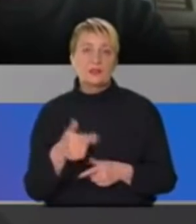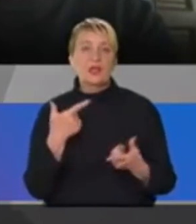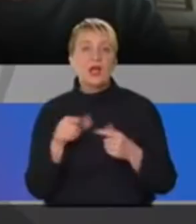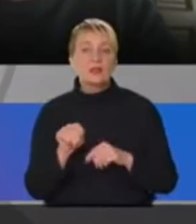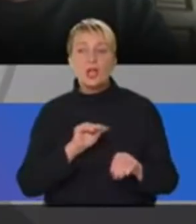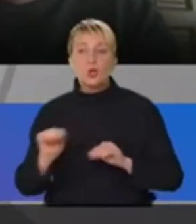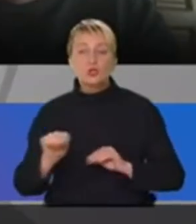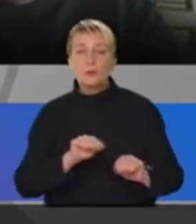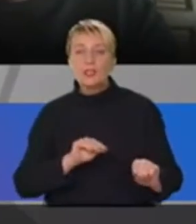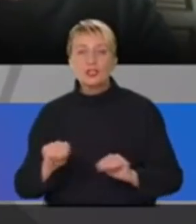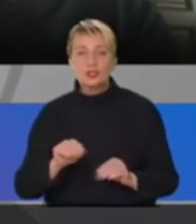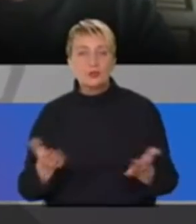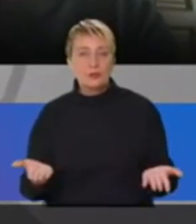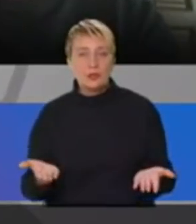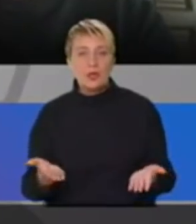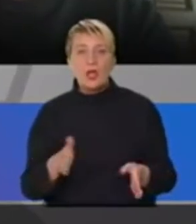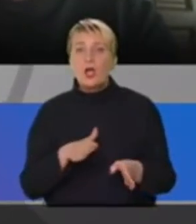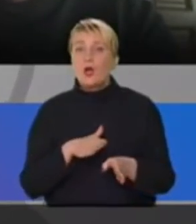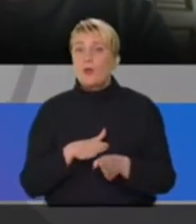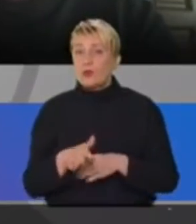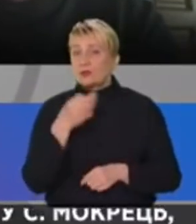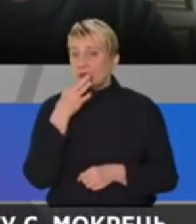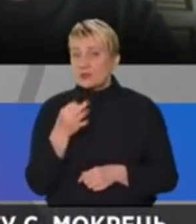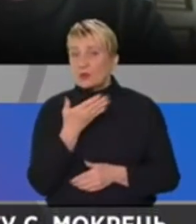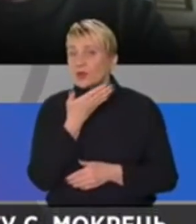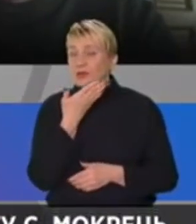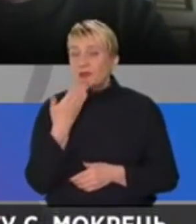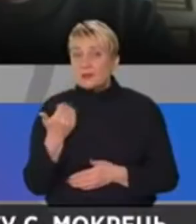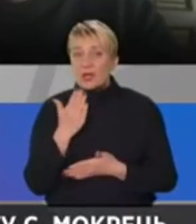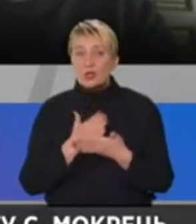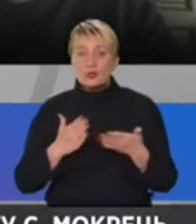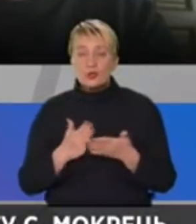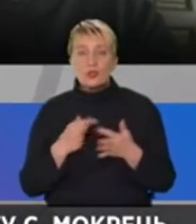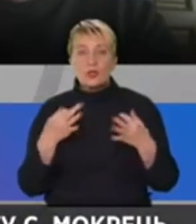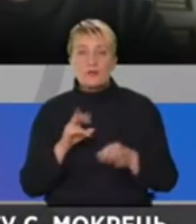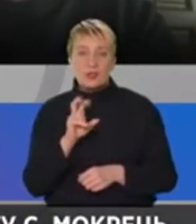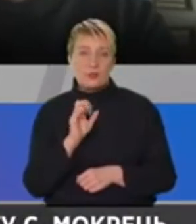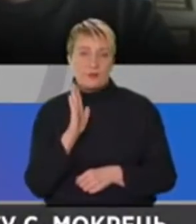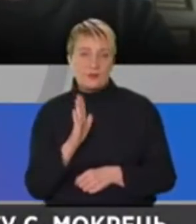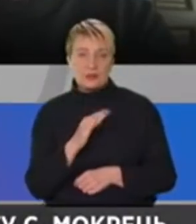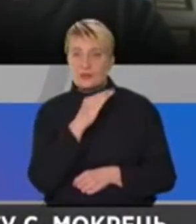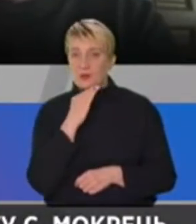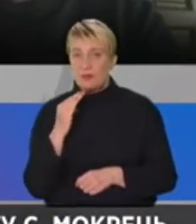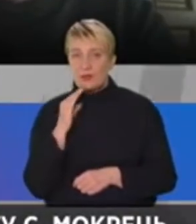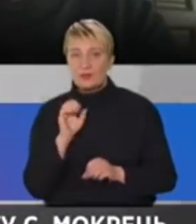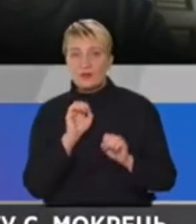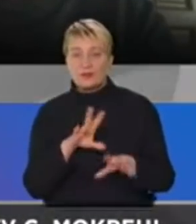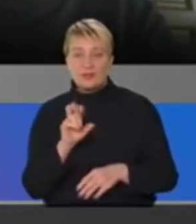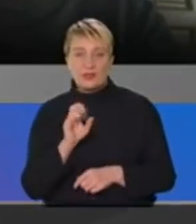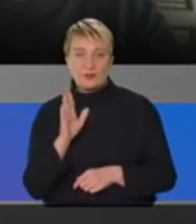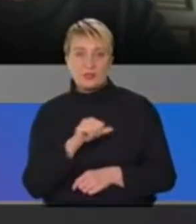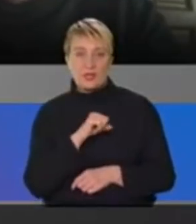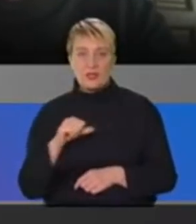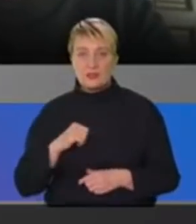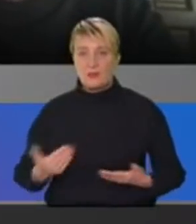розміщуєте, розкажіть, будь ласка. Повністю, я вам скажу, що немає жодної вільної квартири. Багато людей повіддавали свої квартири, а самі